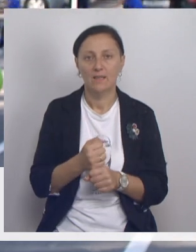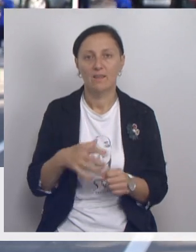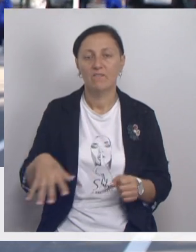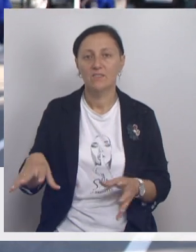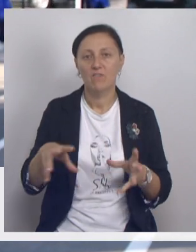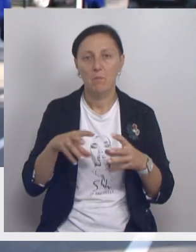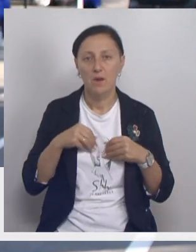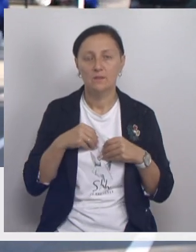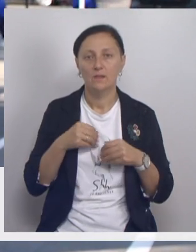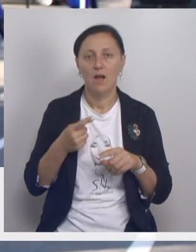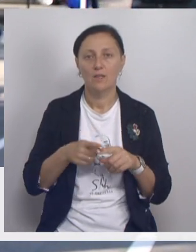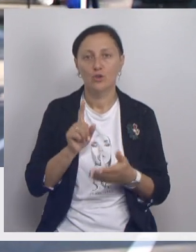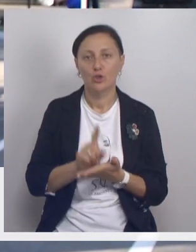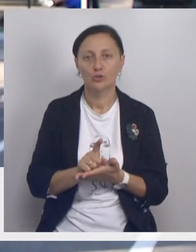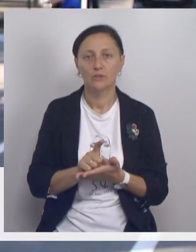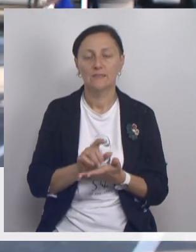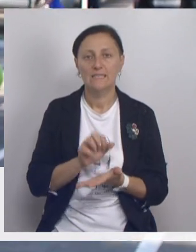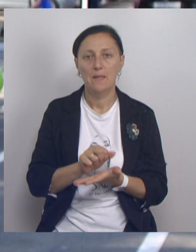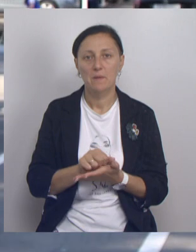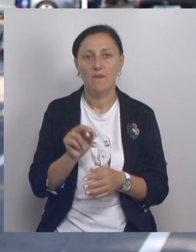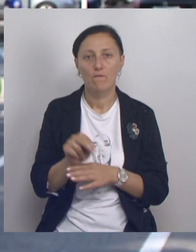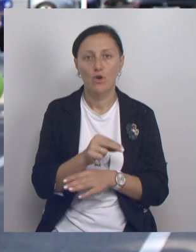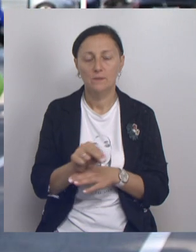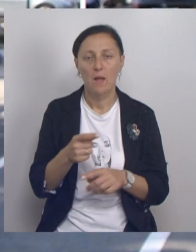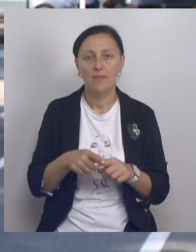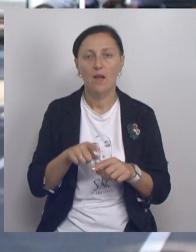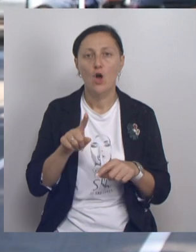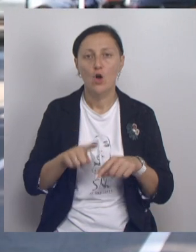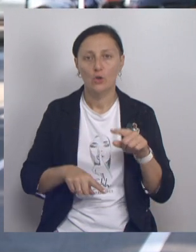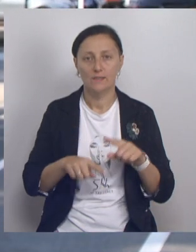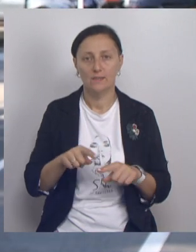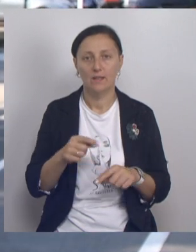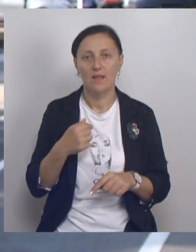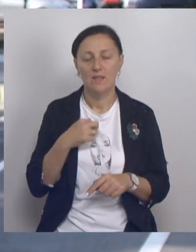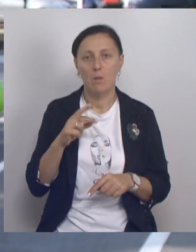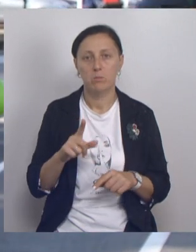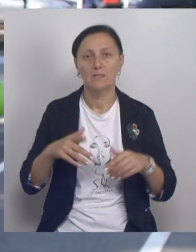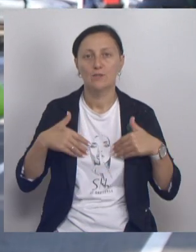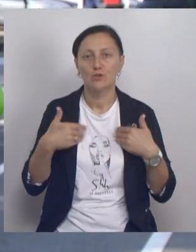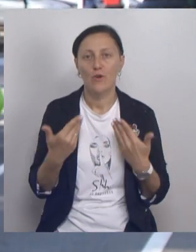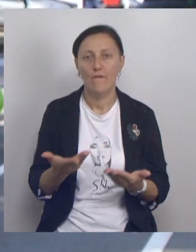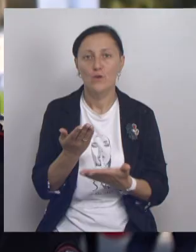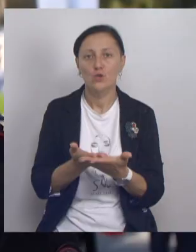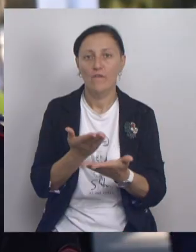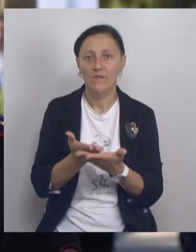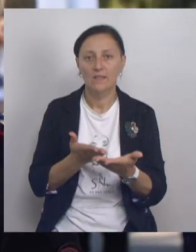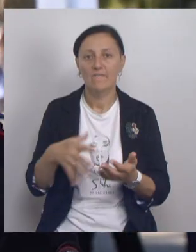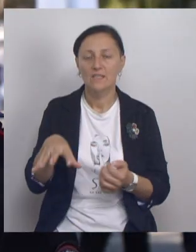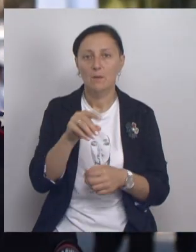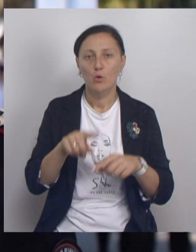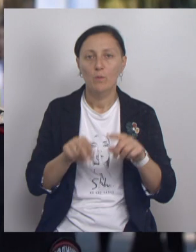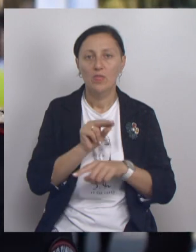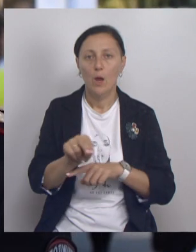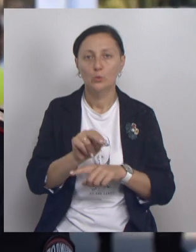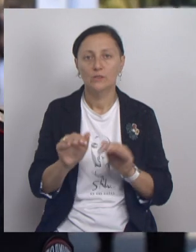очередь должны заниматься воспитанием, обучением детей, это родители. И я бы порекомендовал, посоветовал всем родителям научить